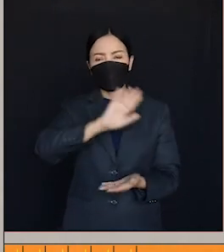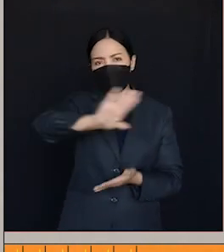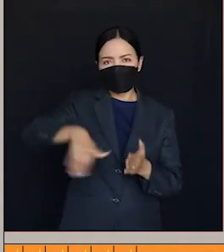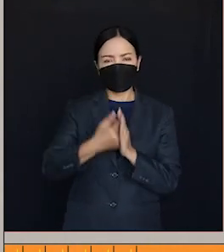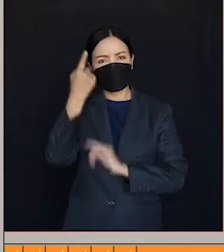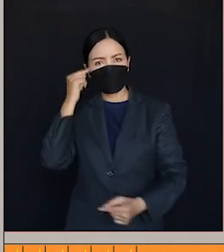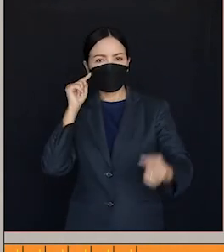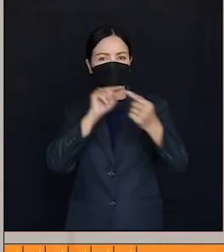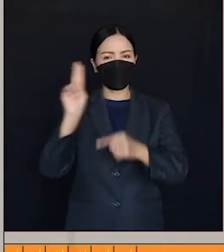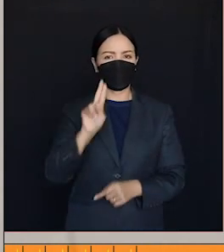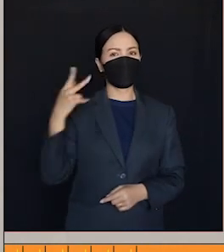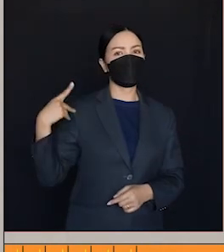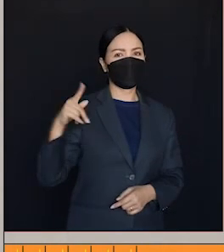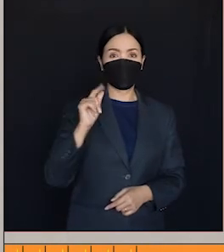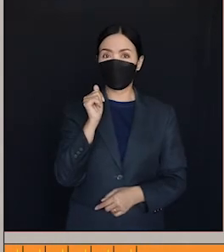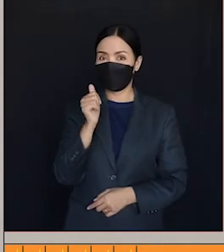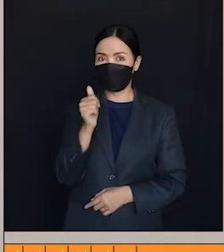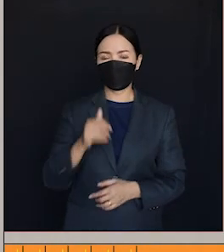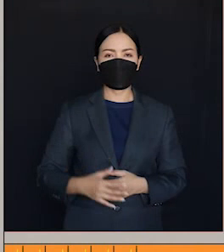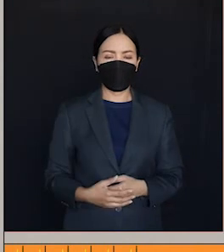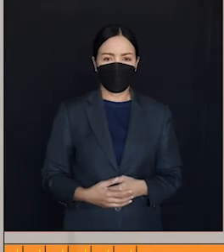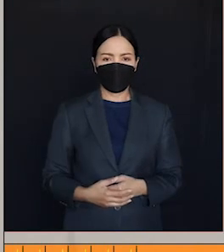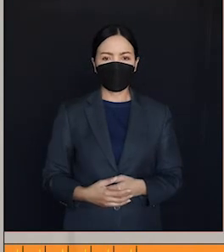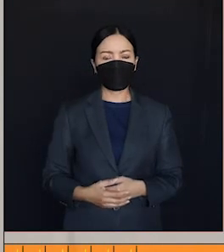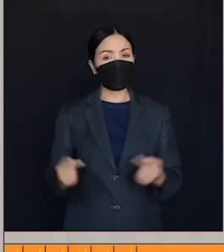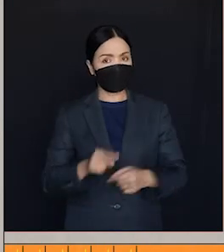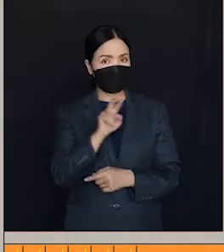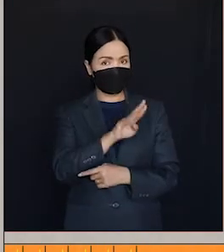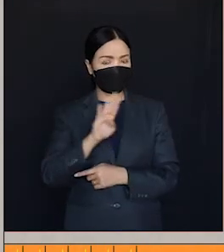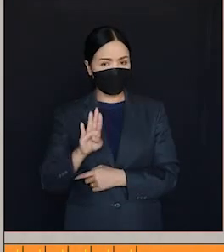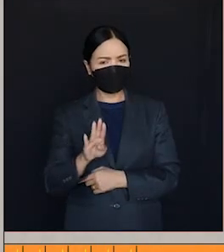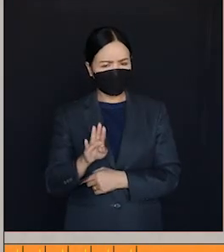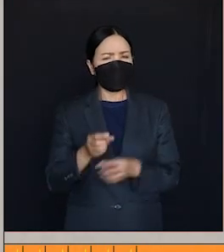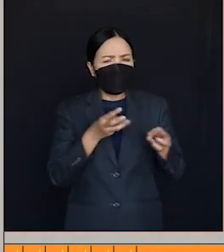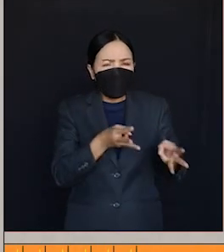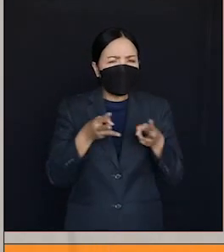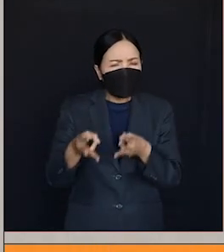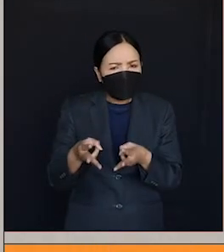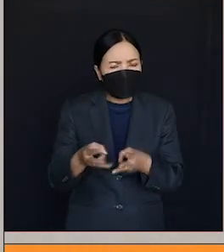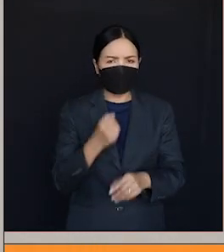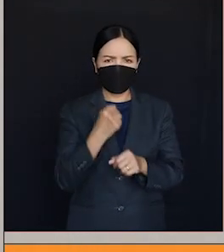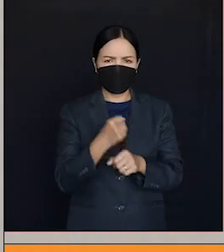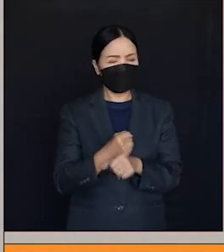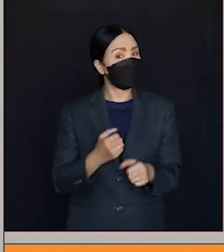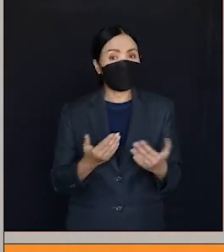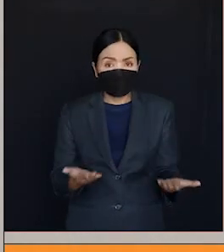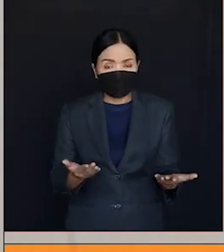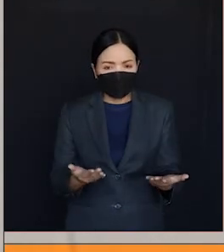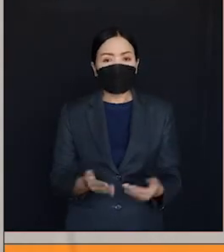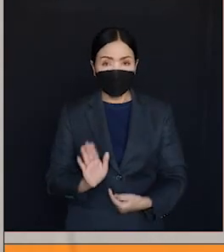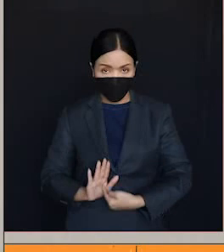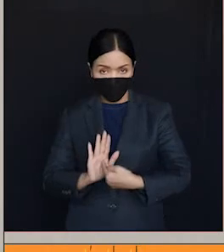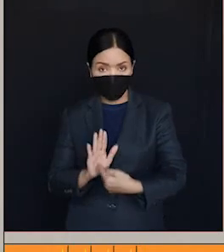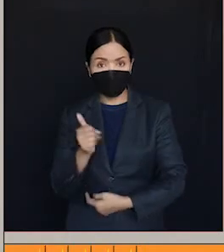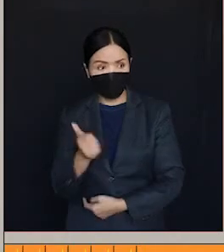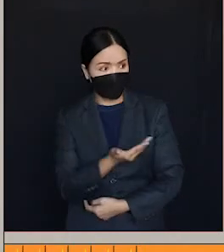และใช้ประโยชน์ได้ครับ ในระบบตรงนี้ที่จะเข้ามาตรวจสอบมีวิธีการหรือการทำงานยังไงบ้างคะสาธิตให้ดู